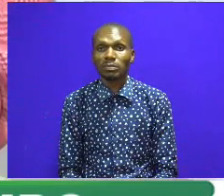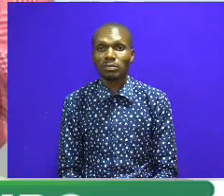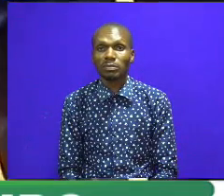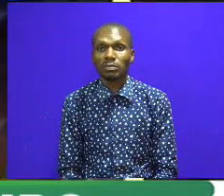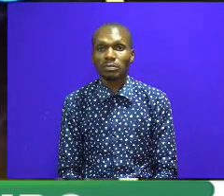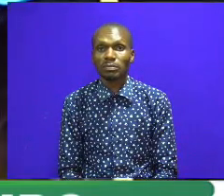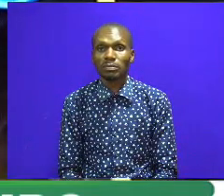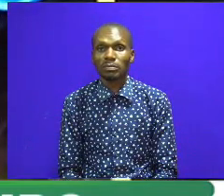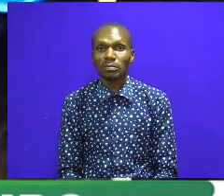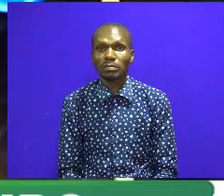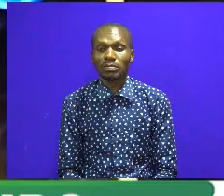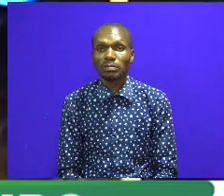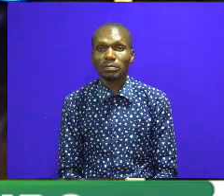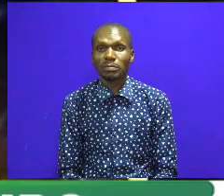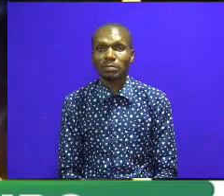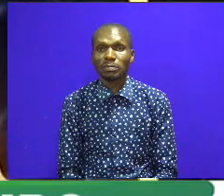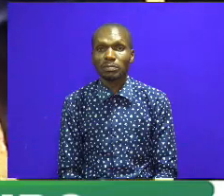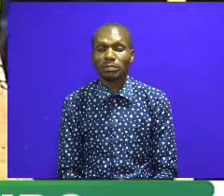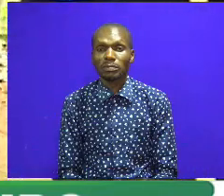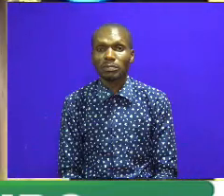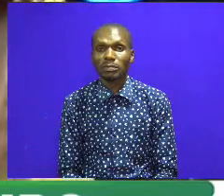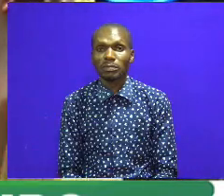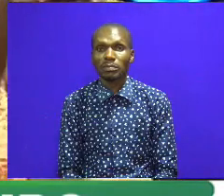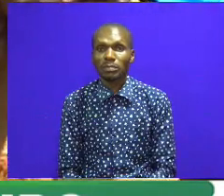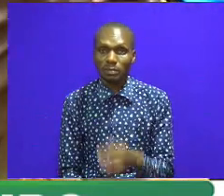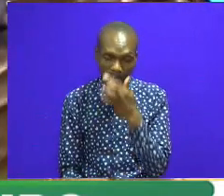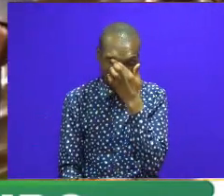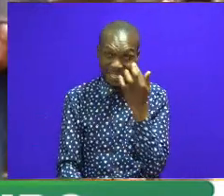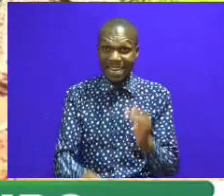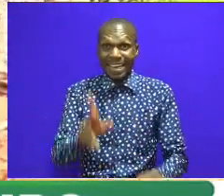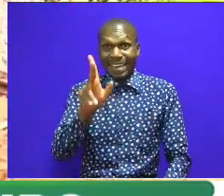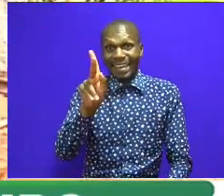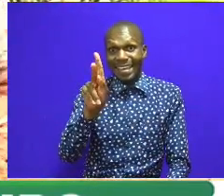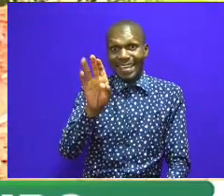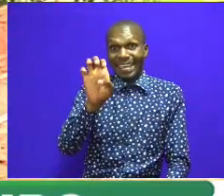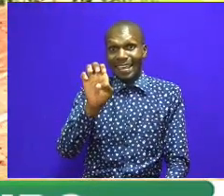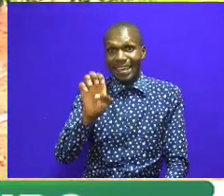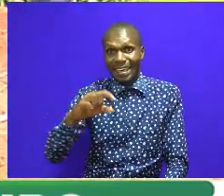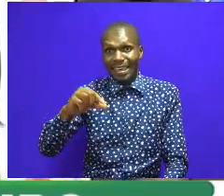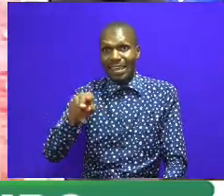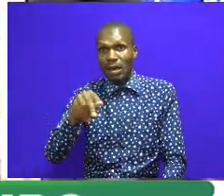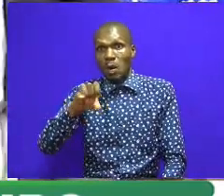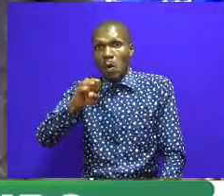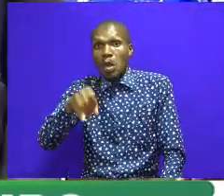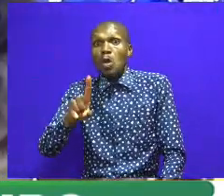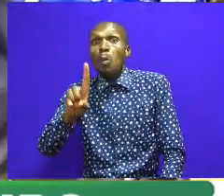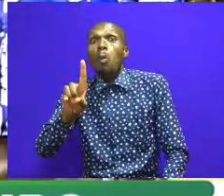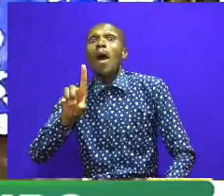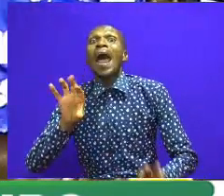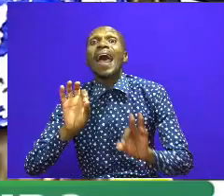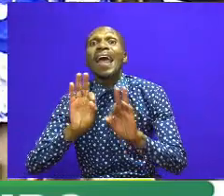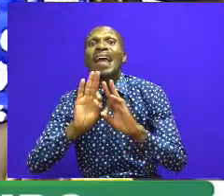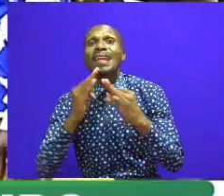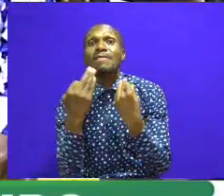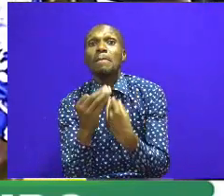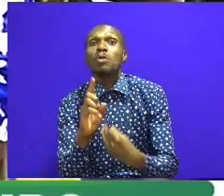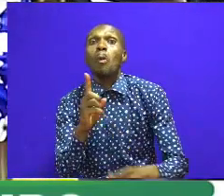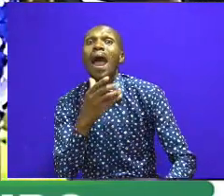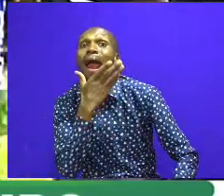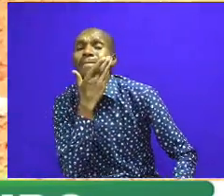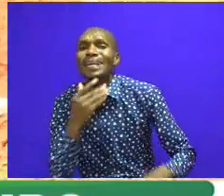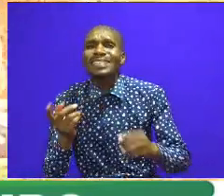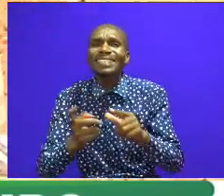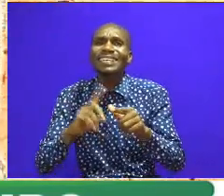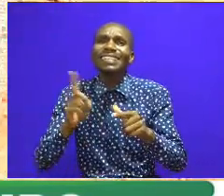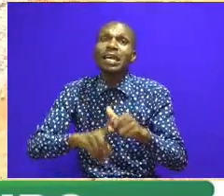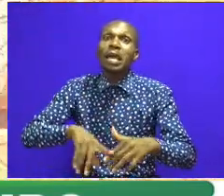asanya. Imeye kenyoro ya ekegogi eward ya magombo ya mate yu mwaka nyagosira mugire magaki.